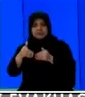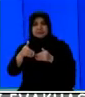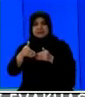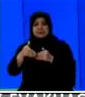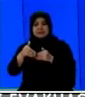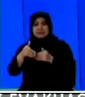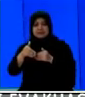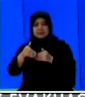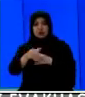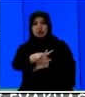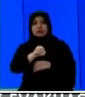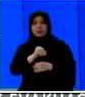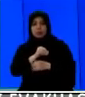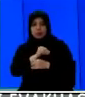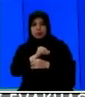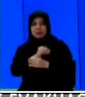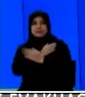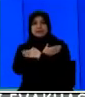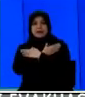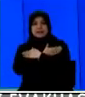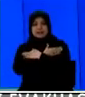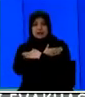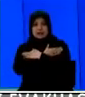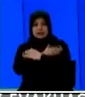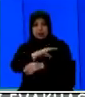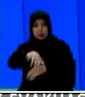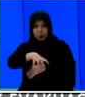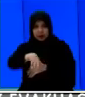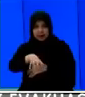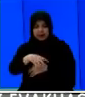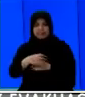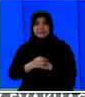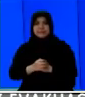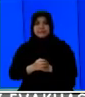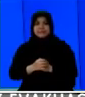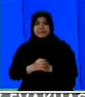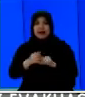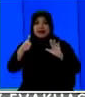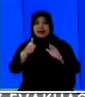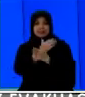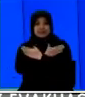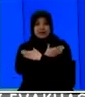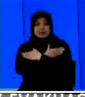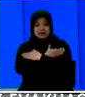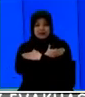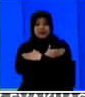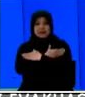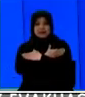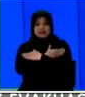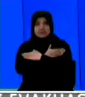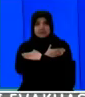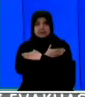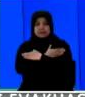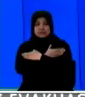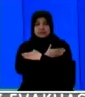ee jenazah keluarga dari keluarga mereka dan EE enam enam jenazah ini sendiri ee rata-rata